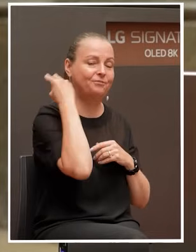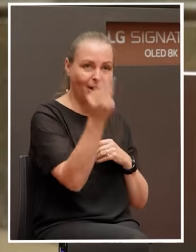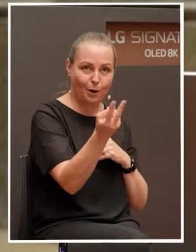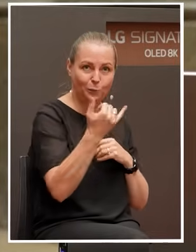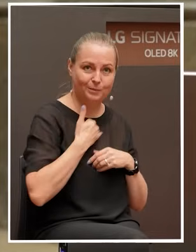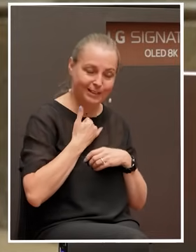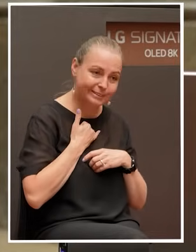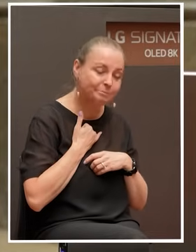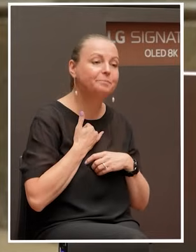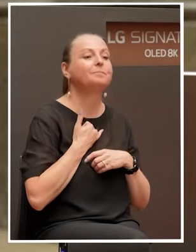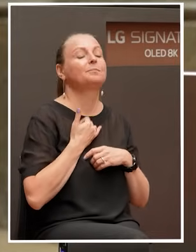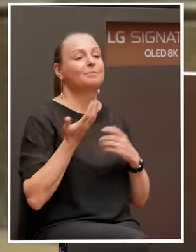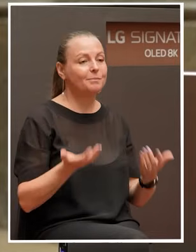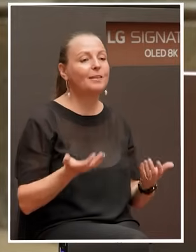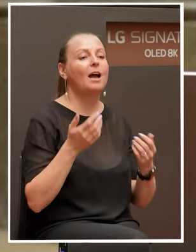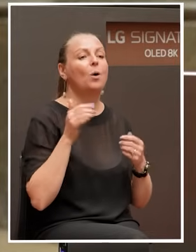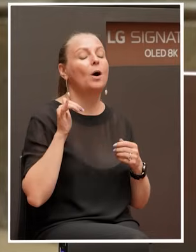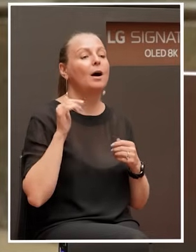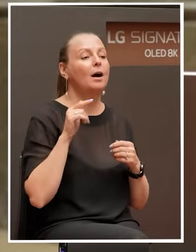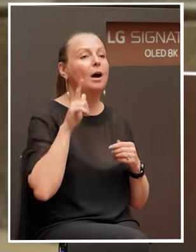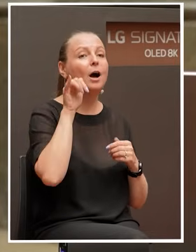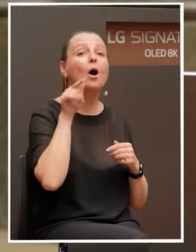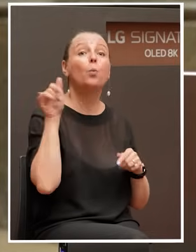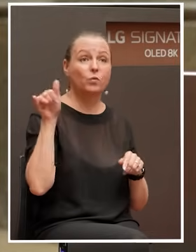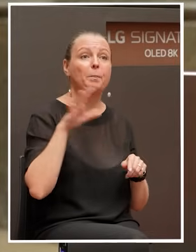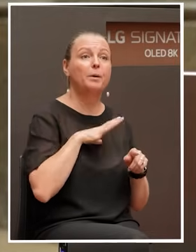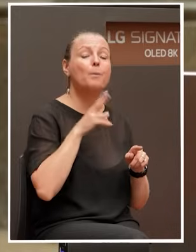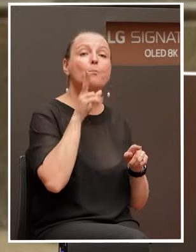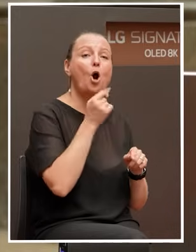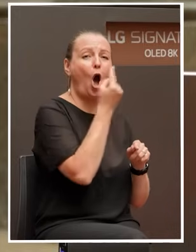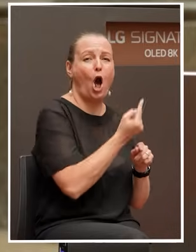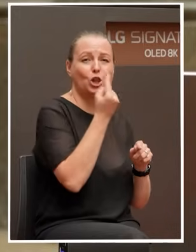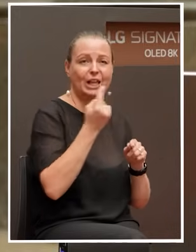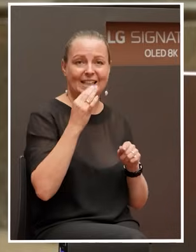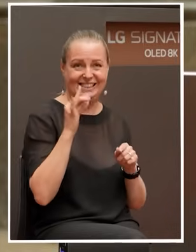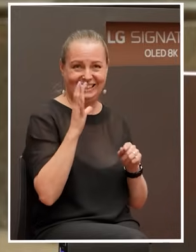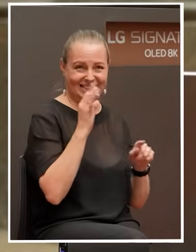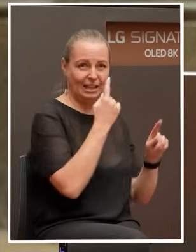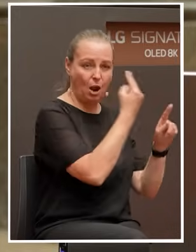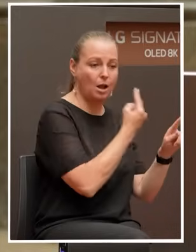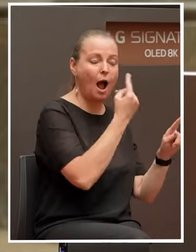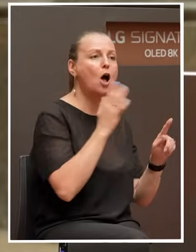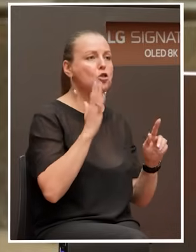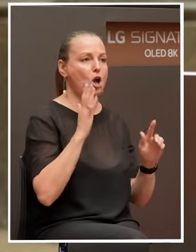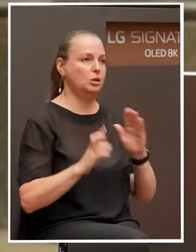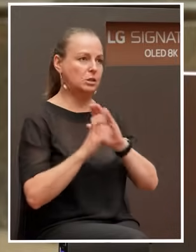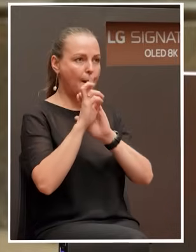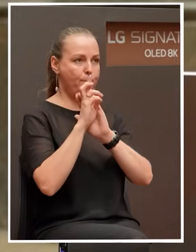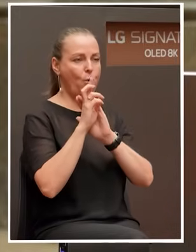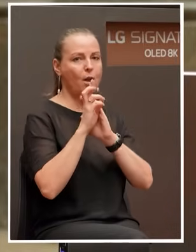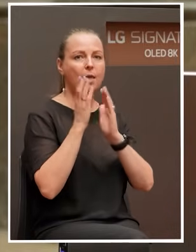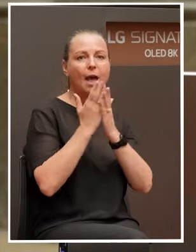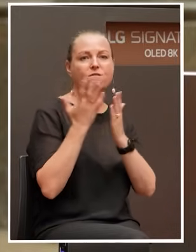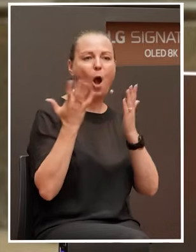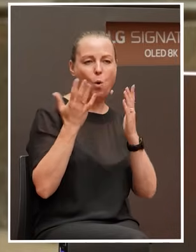были вещи по одной из серий, но только соборы репрезентированы хоть в какой-то